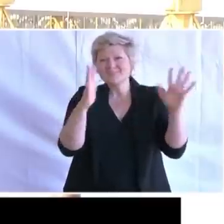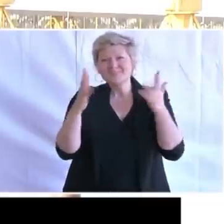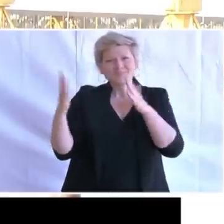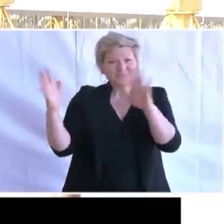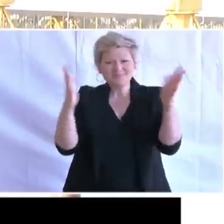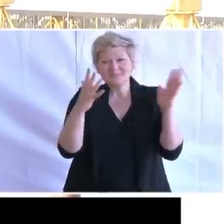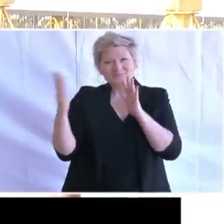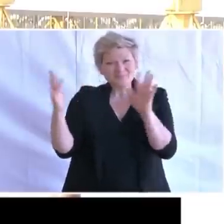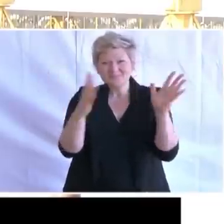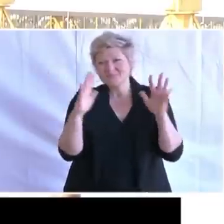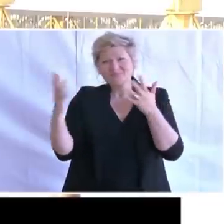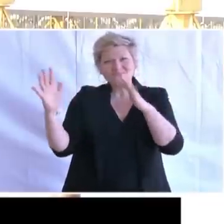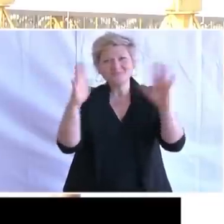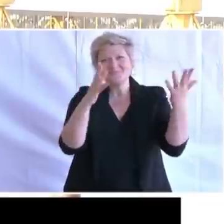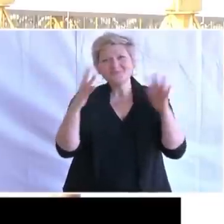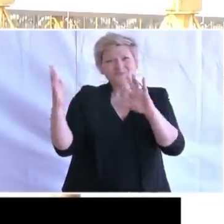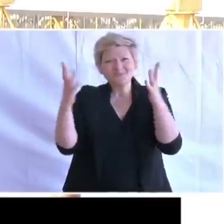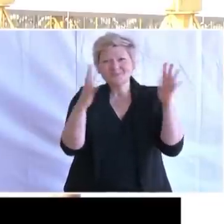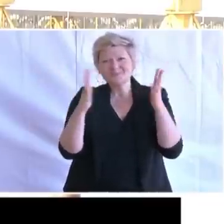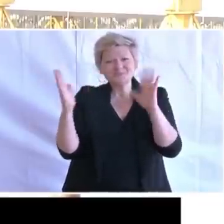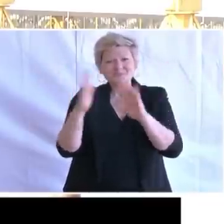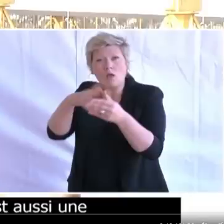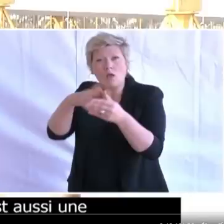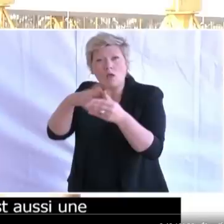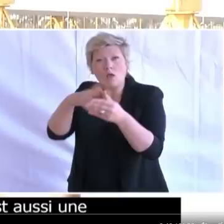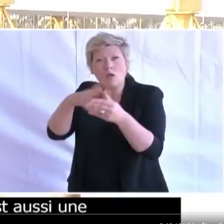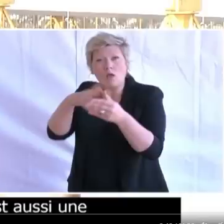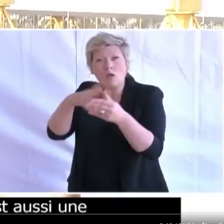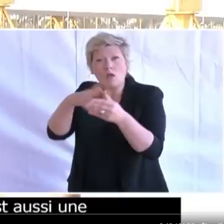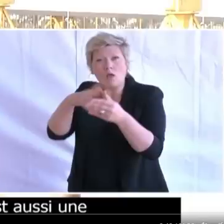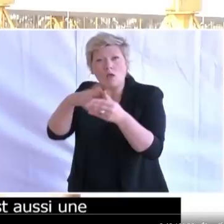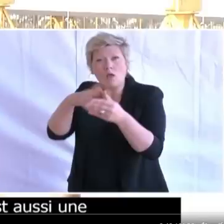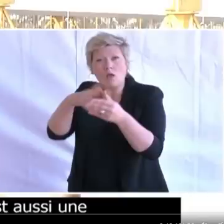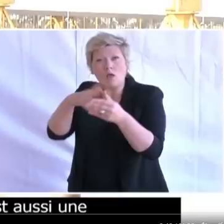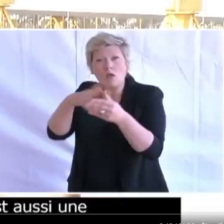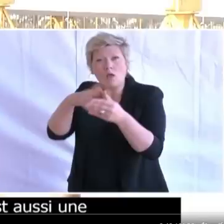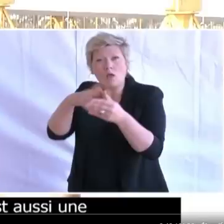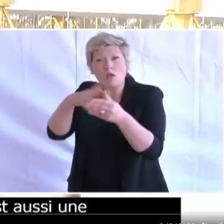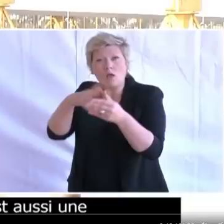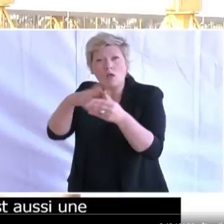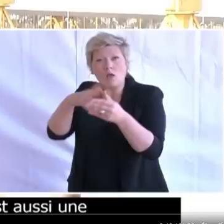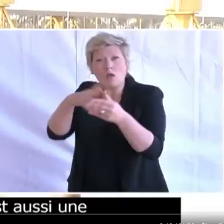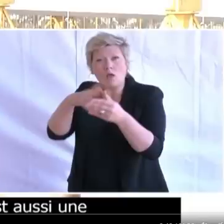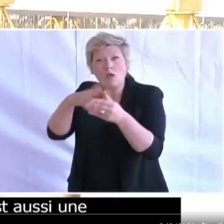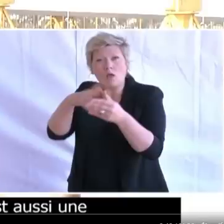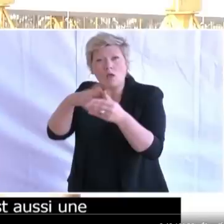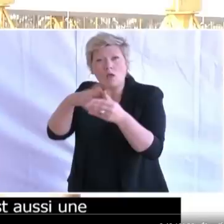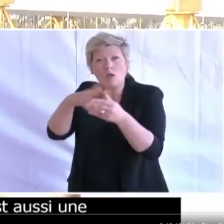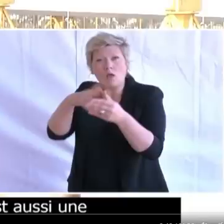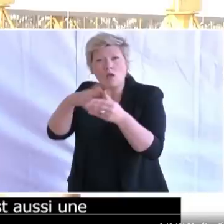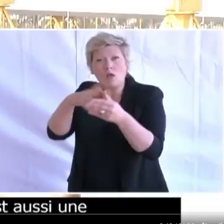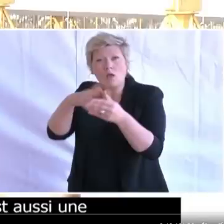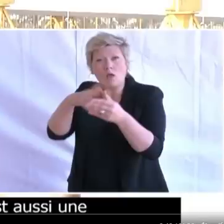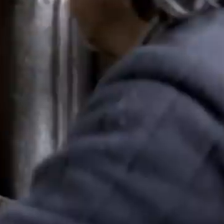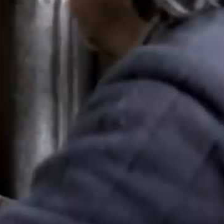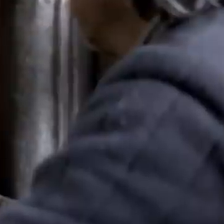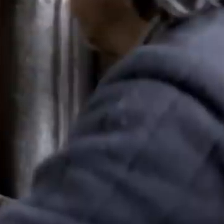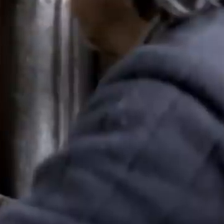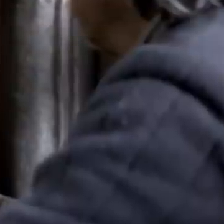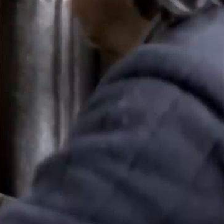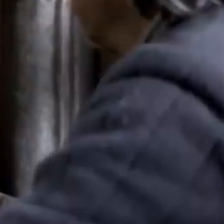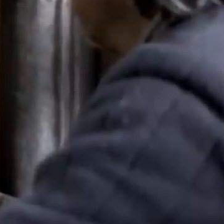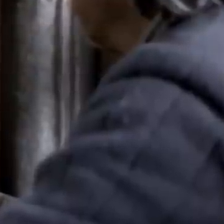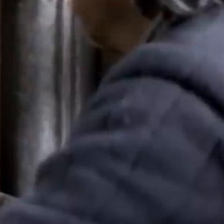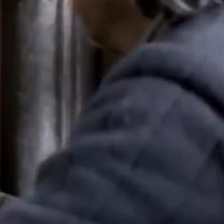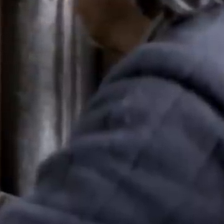surpris. En face d'elle, personne ne s'y attendait, c'est dingue! Elle a un discours beaucoup trop compliqué. Elle met trop de mots pour expliquer ce qu'elle veut dire. Non, moi je